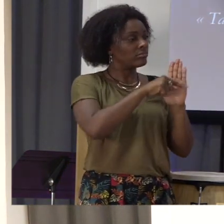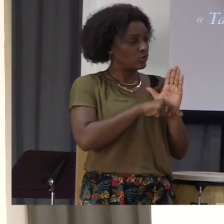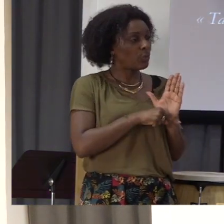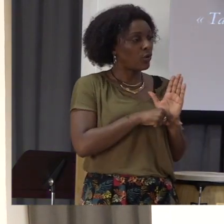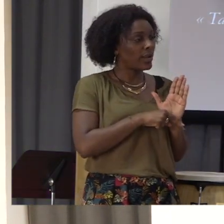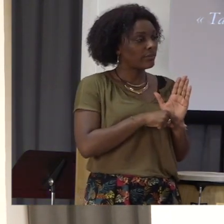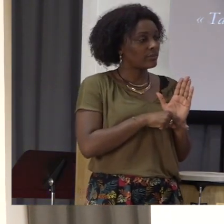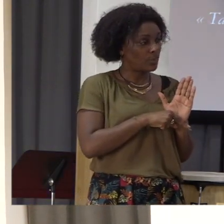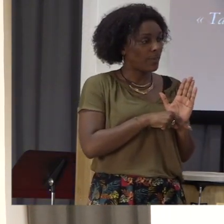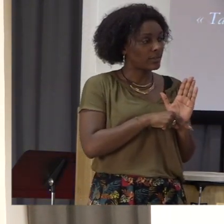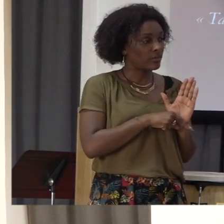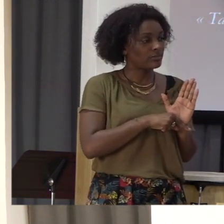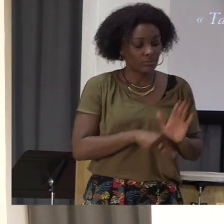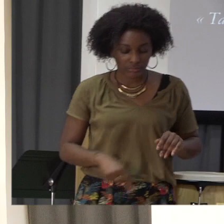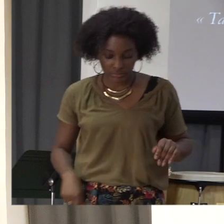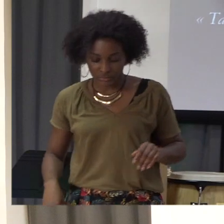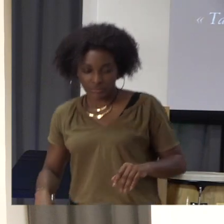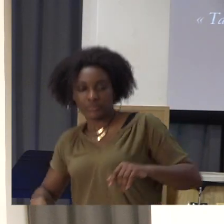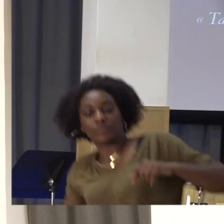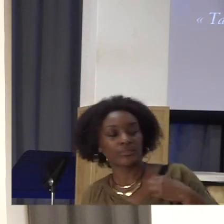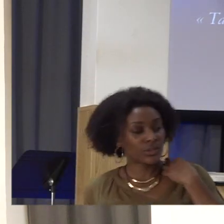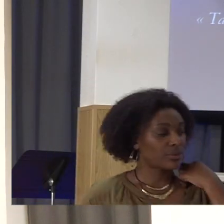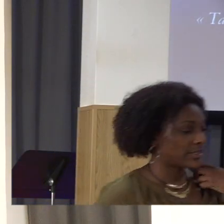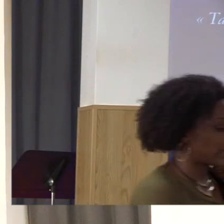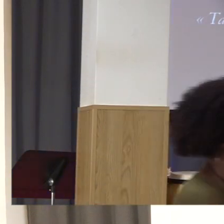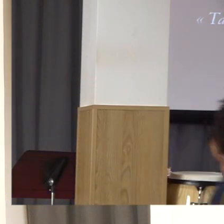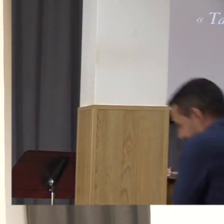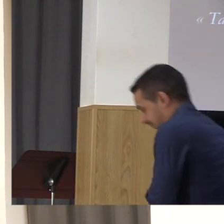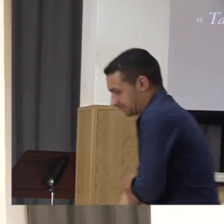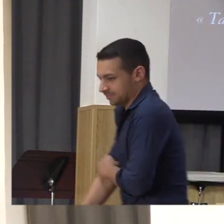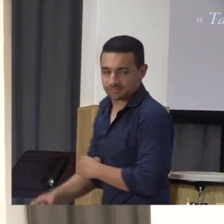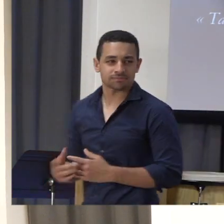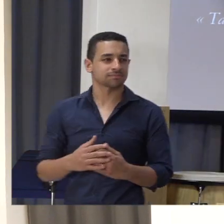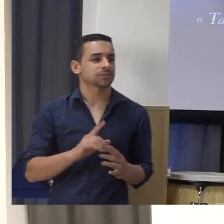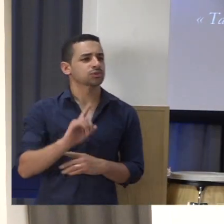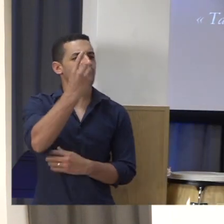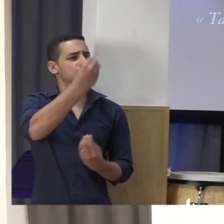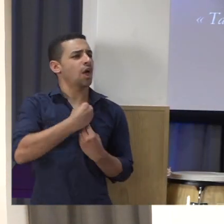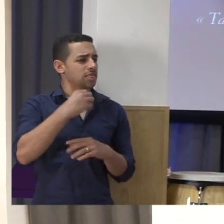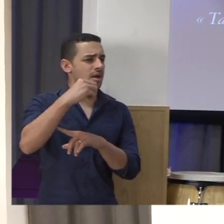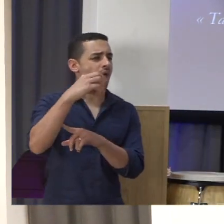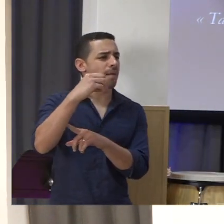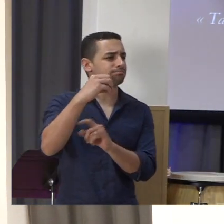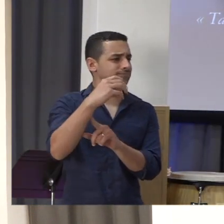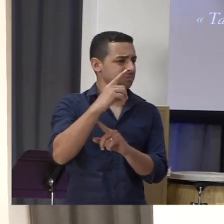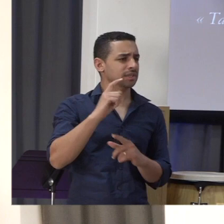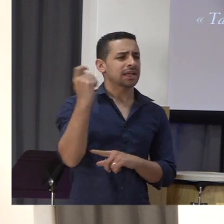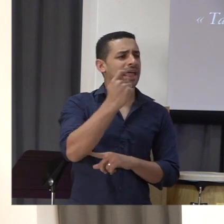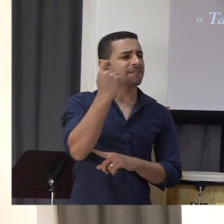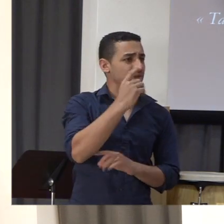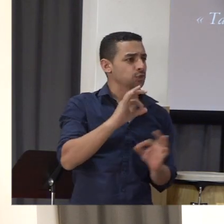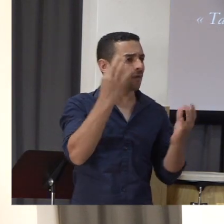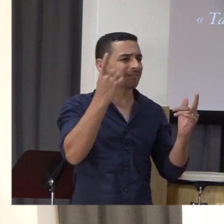cette obscurité qui caractérise ce monde. Dieu nous donne sa lampe. Le psalmiste David lui-même a trouvé